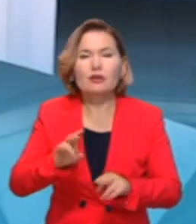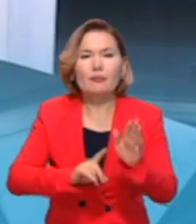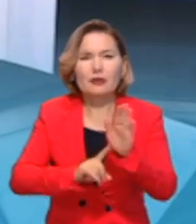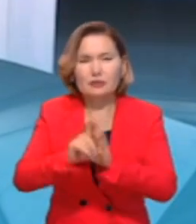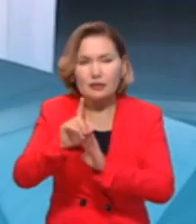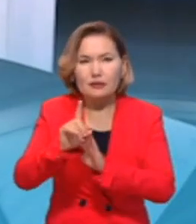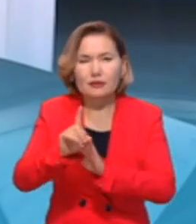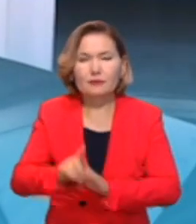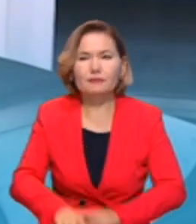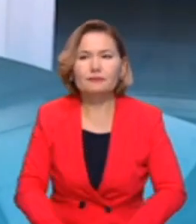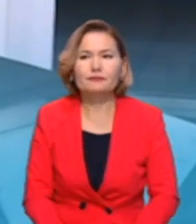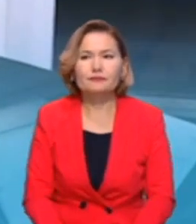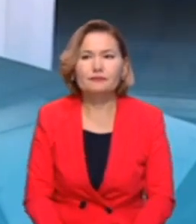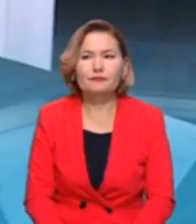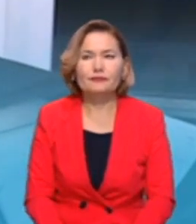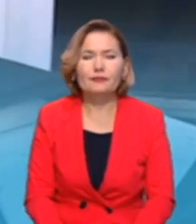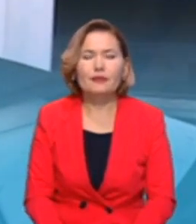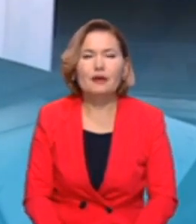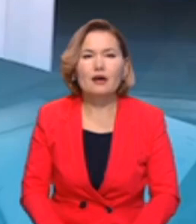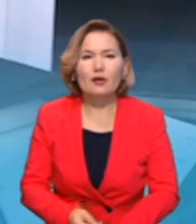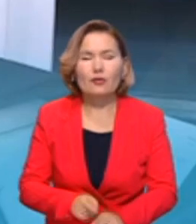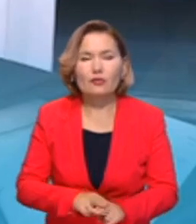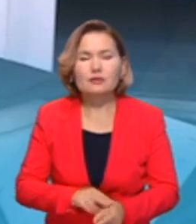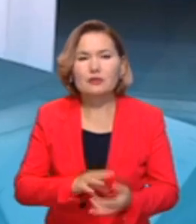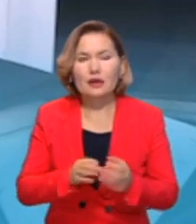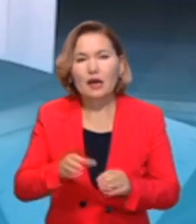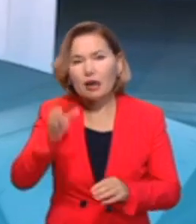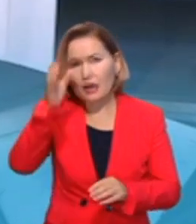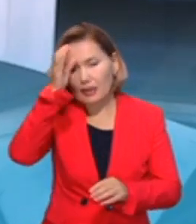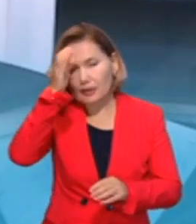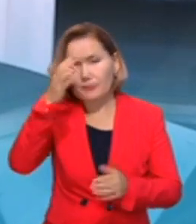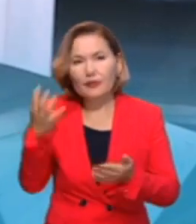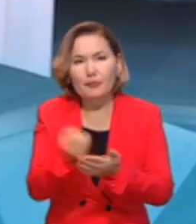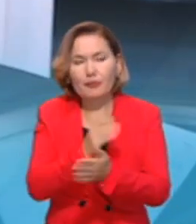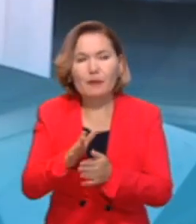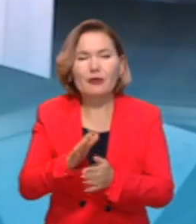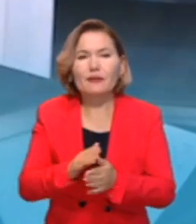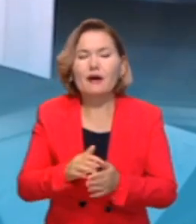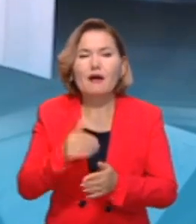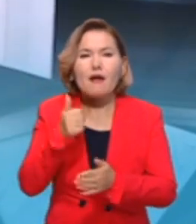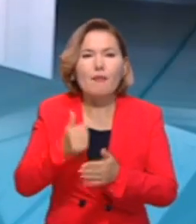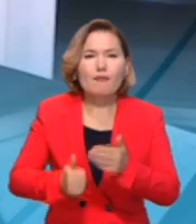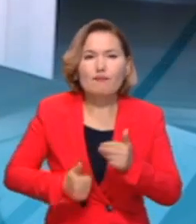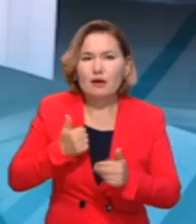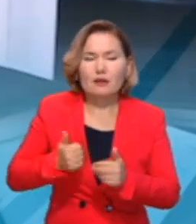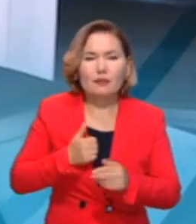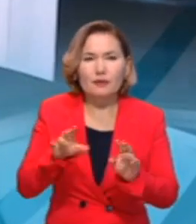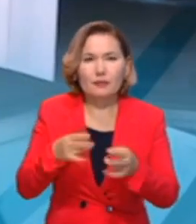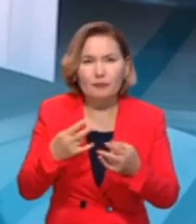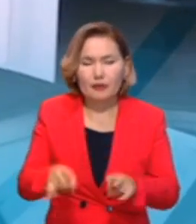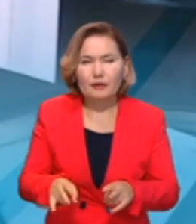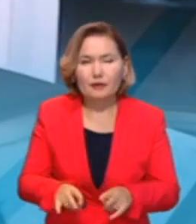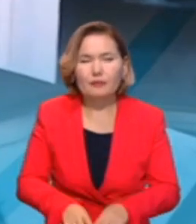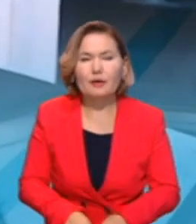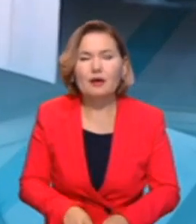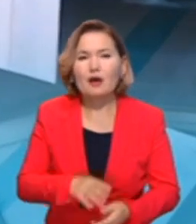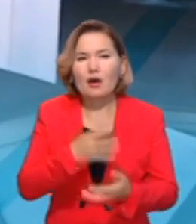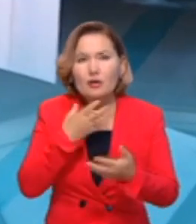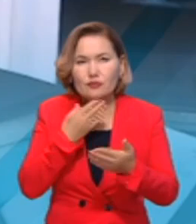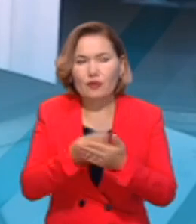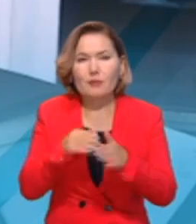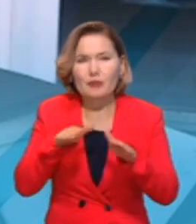білемін. Қалым таппай мақтанба. Қалым таппай мақтанба. Орын таппай